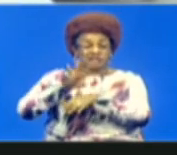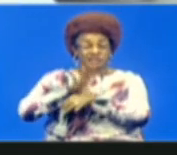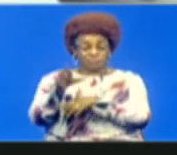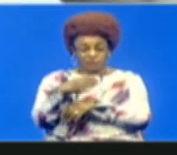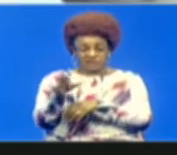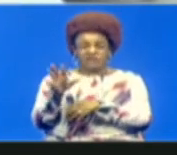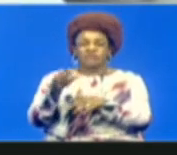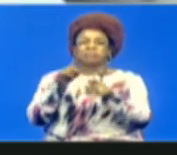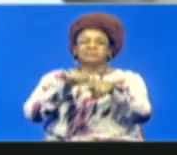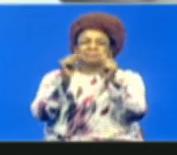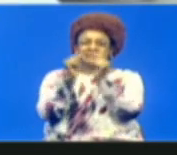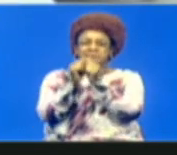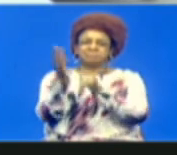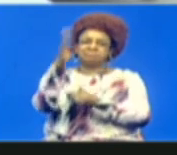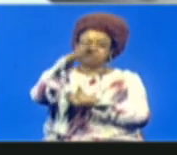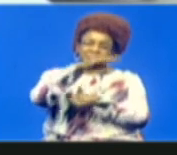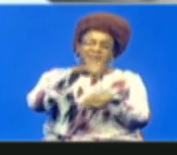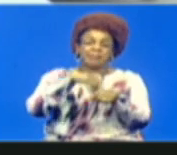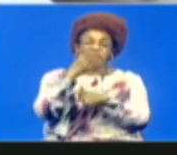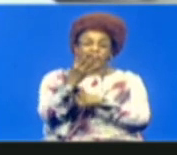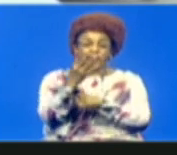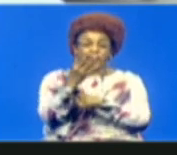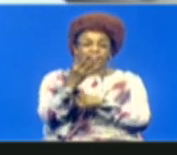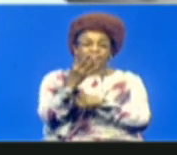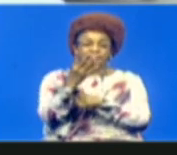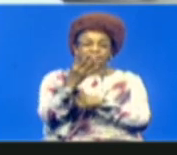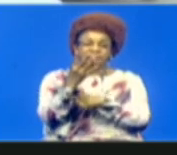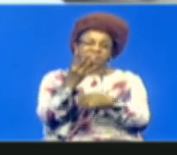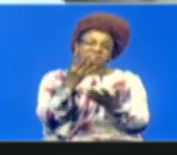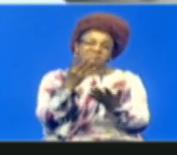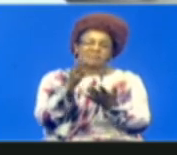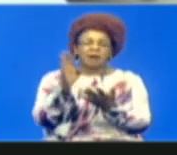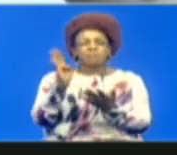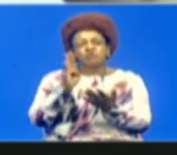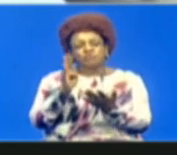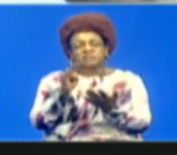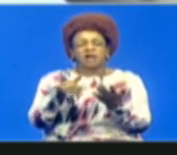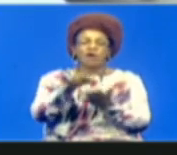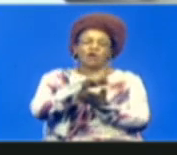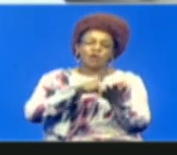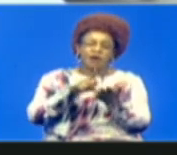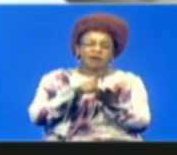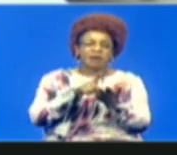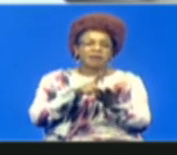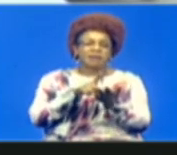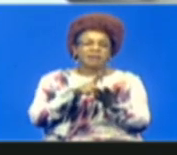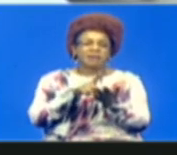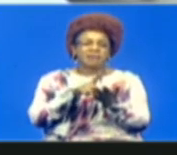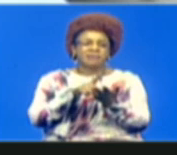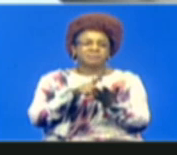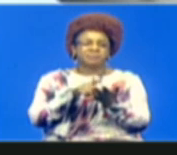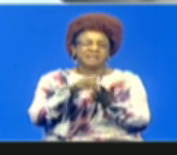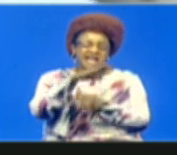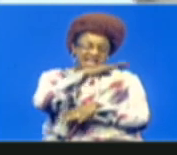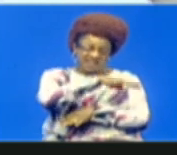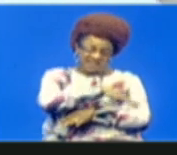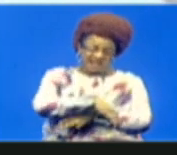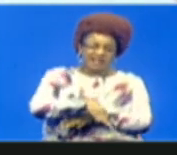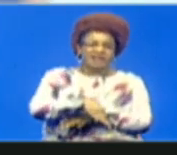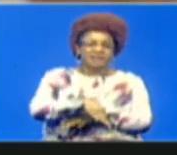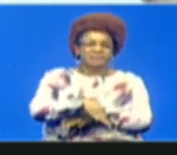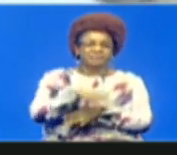10. Hiyo sasa ni zile ngoma tunaweka ni blues, loco. Jioni alafu jioni kabisa ile tu